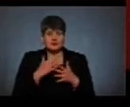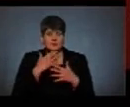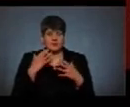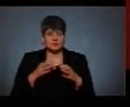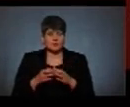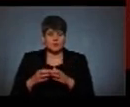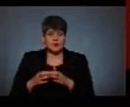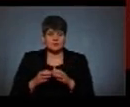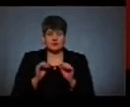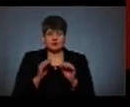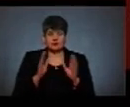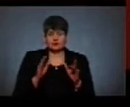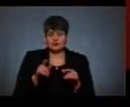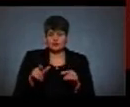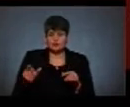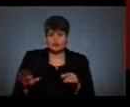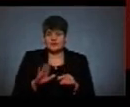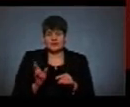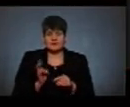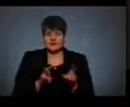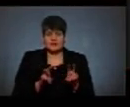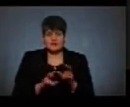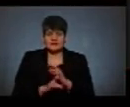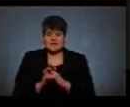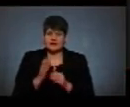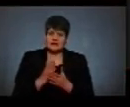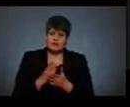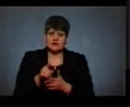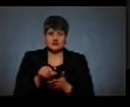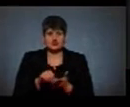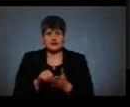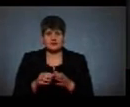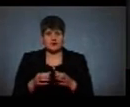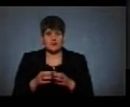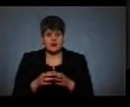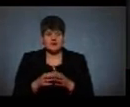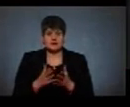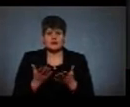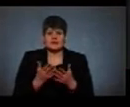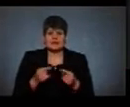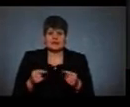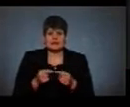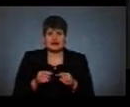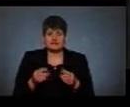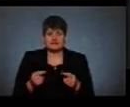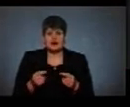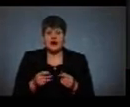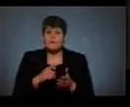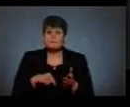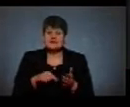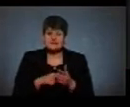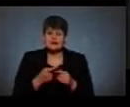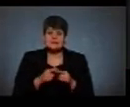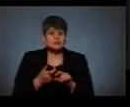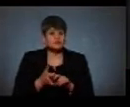громад, або можуть бути люди, які взагалі не ходять до церкви, чи вони є членами громади, чи не є членами громади, які критерії визначення. А в містах з тим взагалі